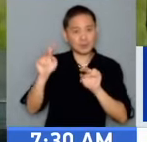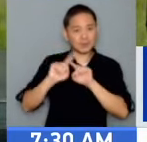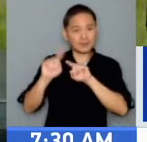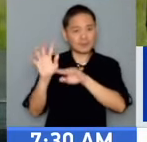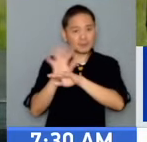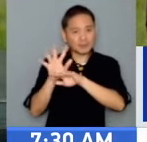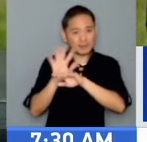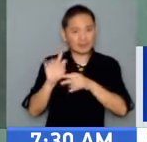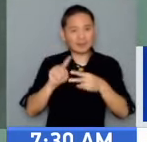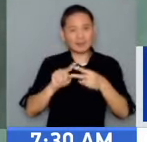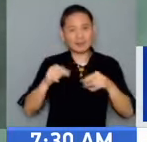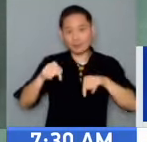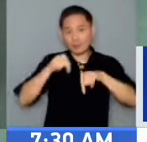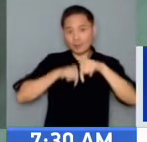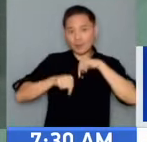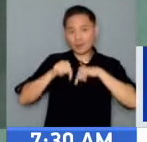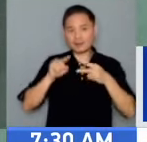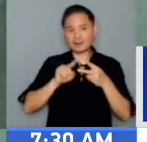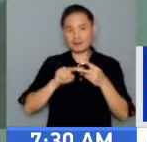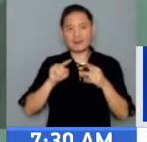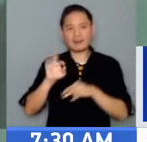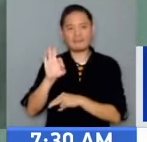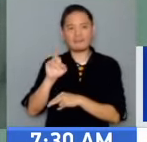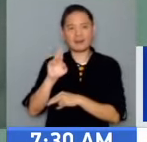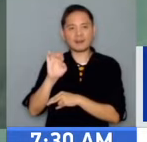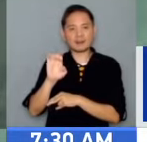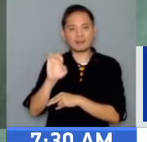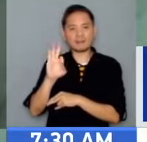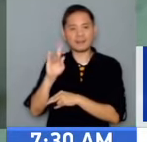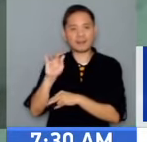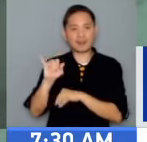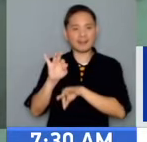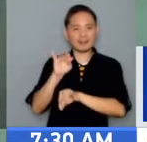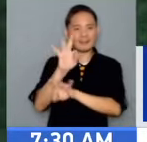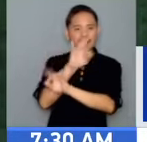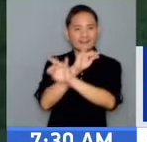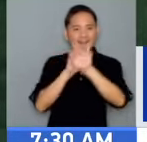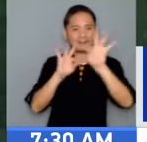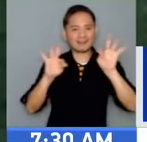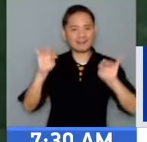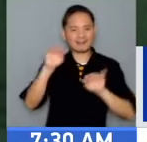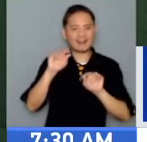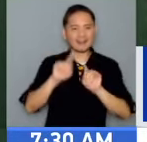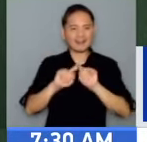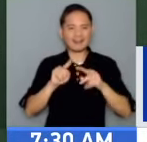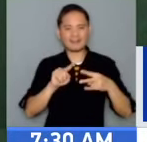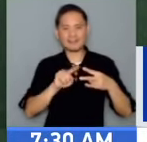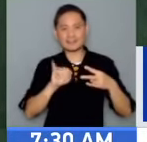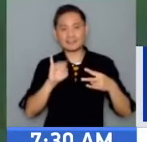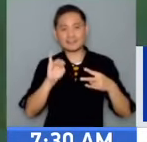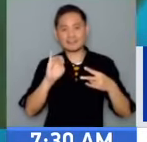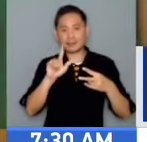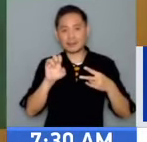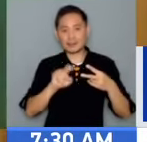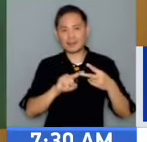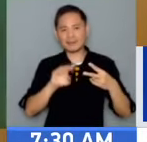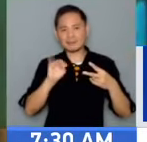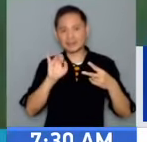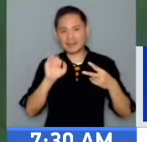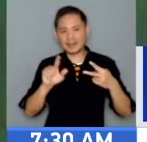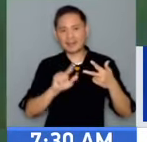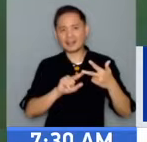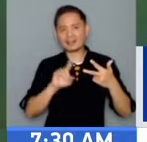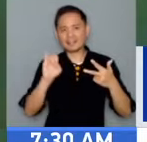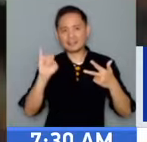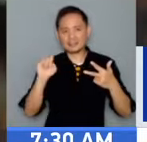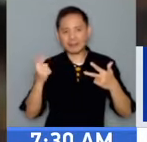na pinagbibidahan naman ni UN Mikael, Alessandra De Rossi, Neil Tan Felix, Isabel Ortega at Dingdong Dantes. Ang kasama